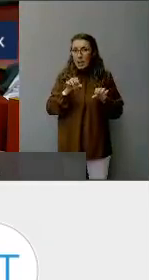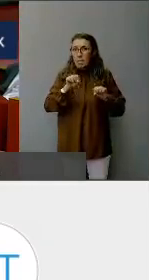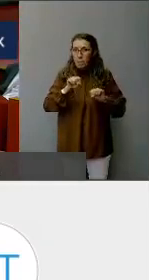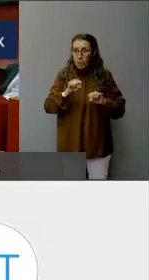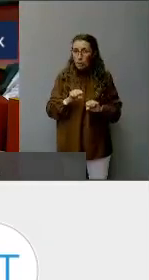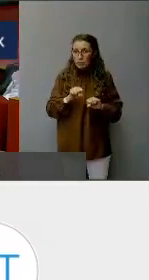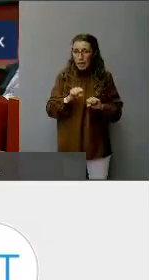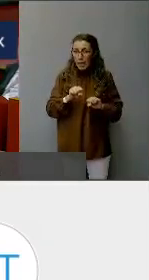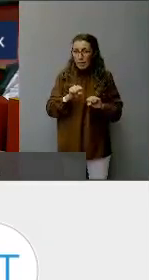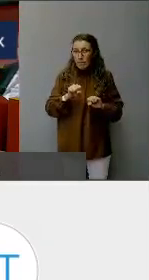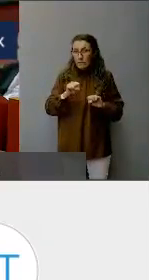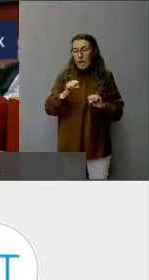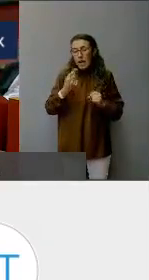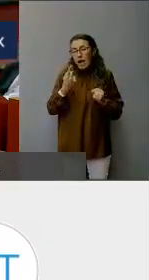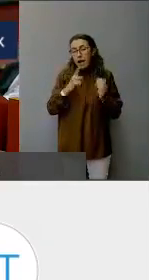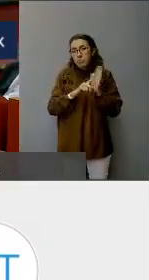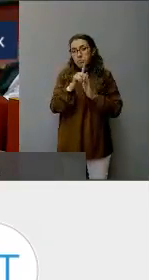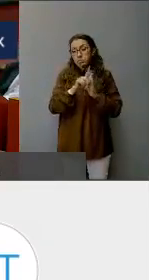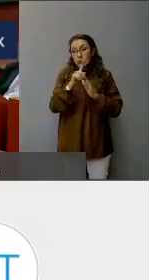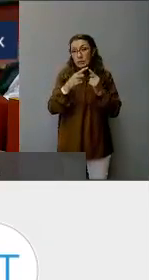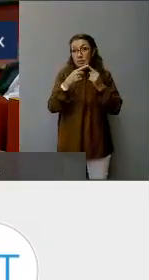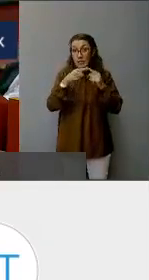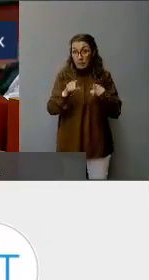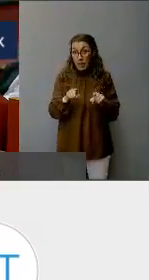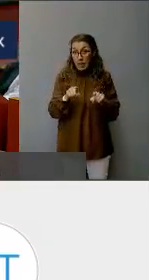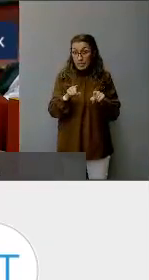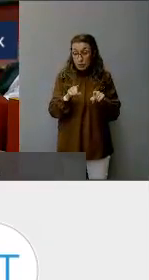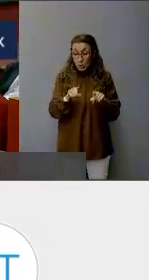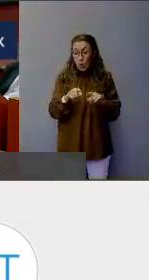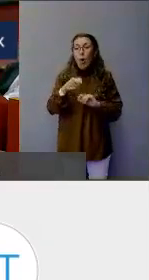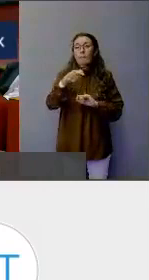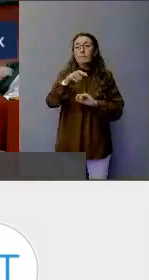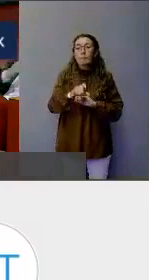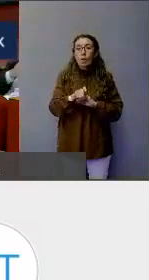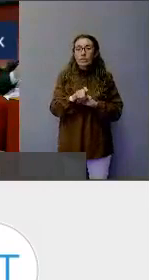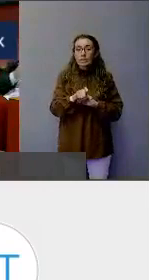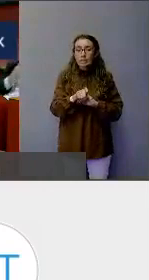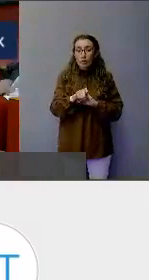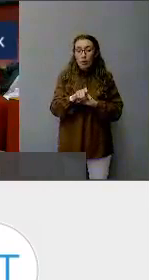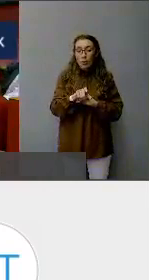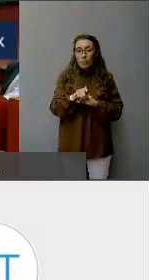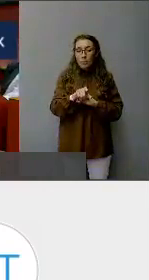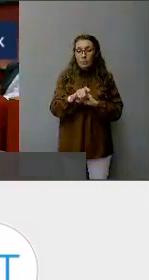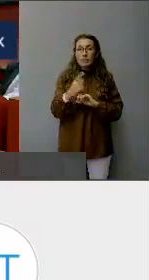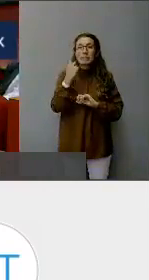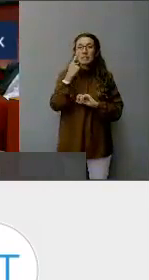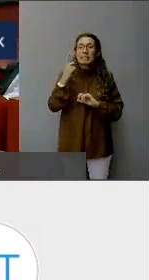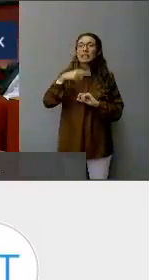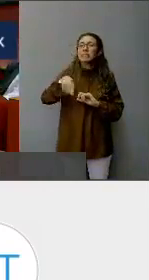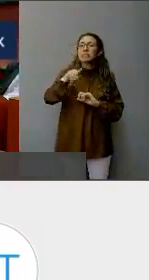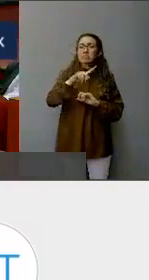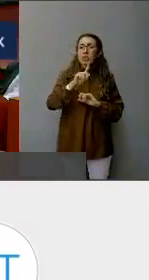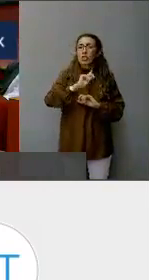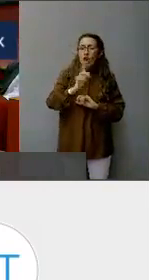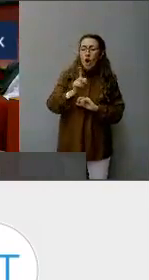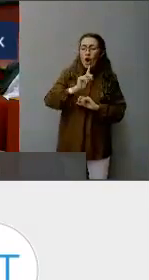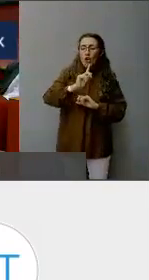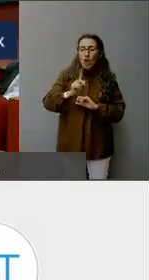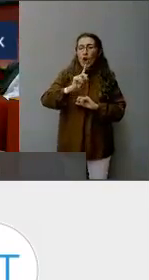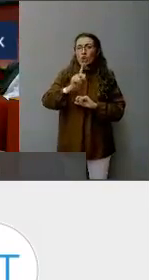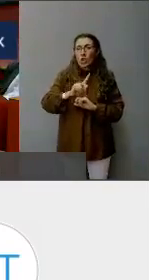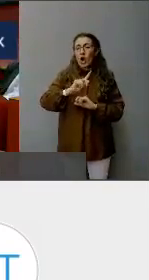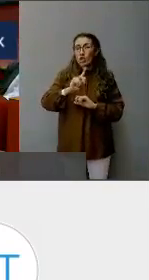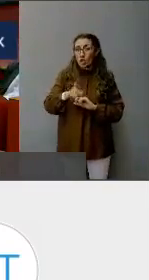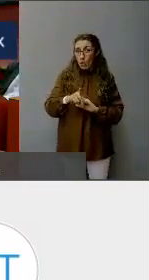perché non è solo guardate un'opposizione di quelle va bene ma se avete sempre no dite no tutto no qualsiasi cosa che facciamo no